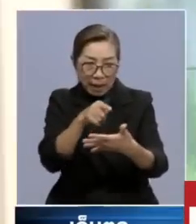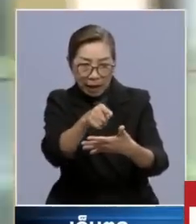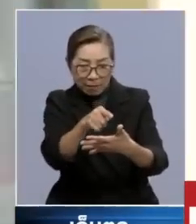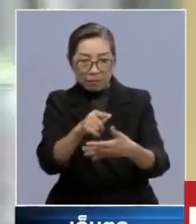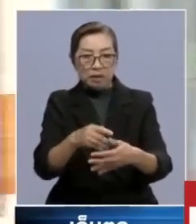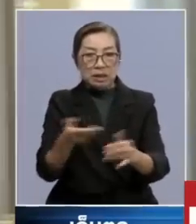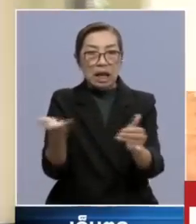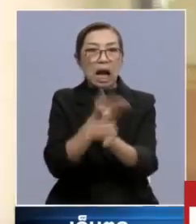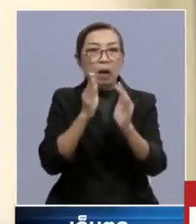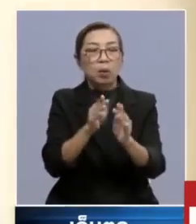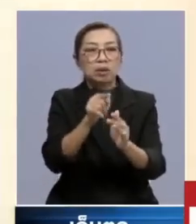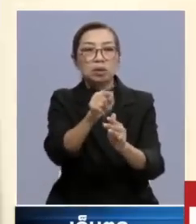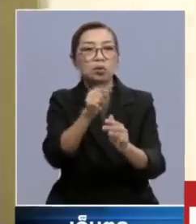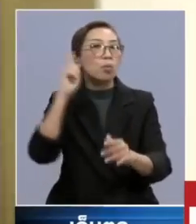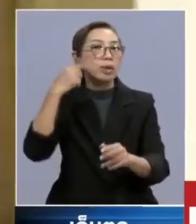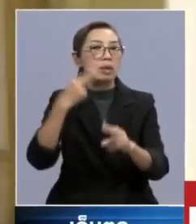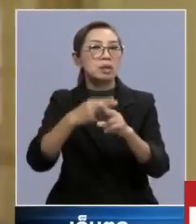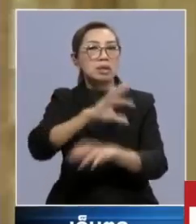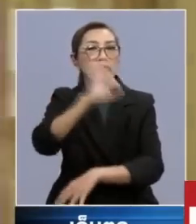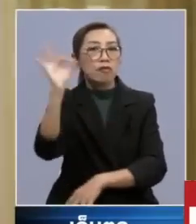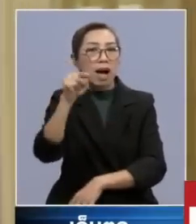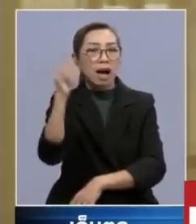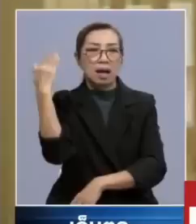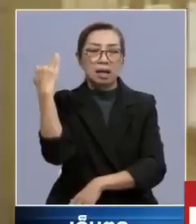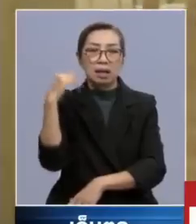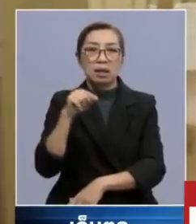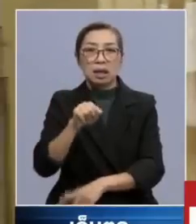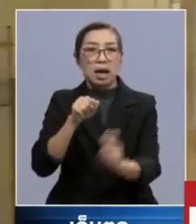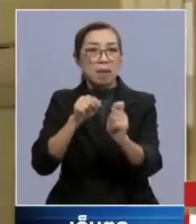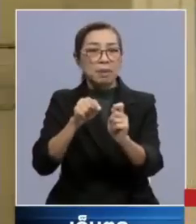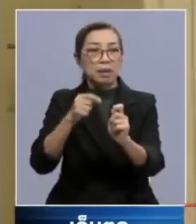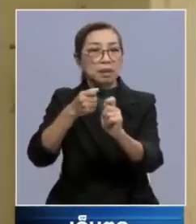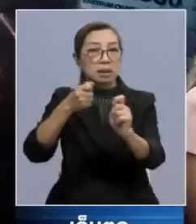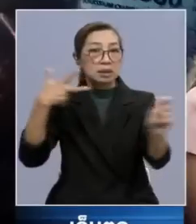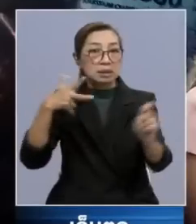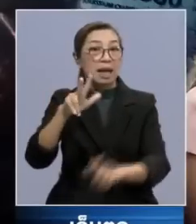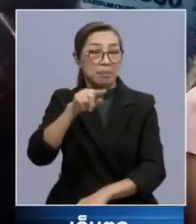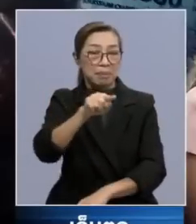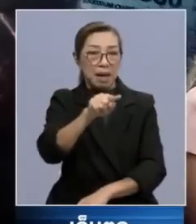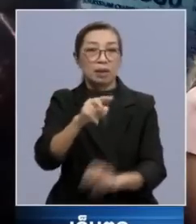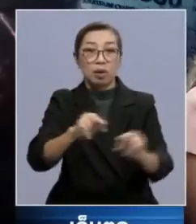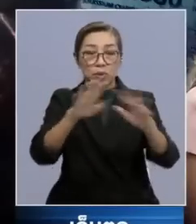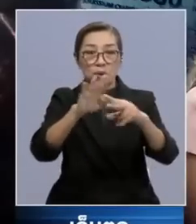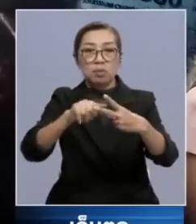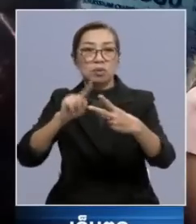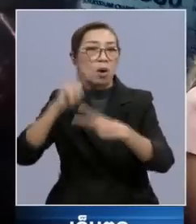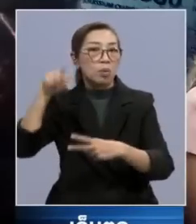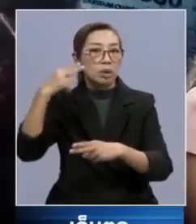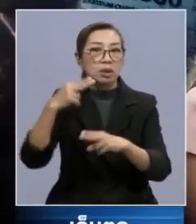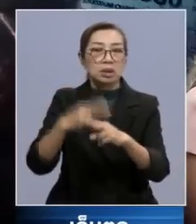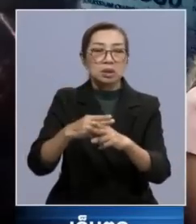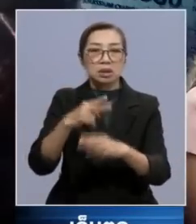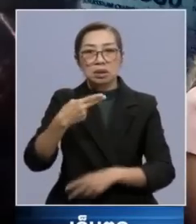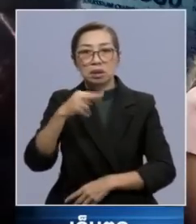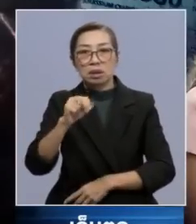นางสาวดารินีหรือฟ้าที่เสียชีวิตในอำเภอสามพานจังหวัดประจบจังหวัดนครปฐมนะคะและก็เคสของนางสาวสาวิตรีหรือหนิ